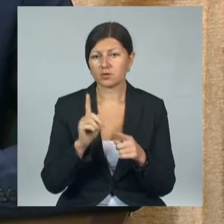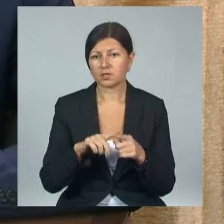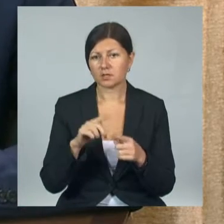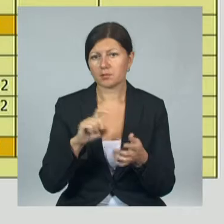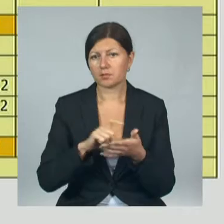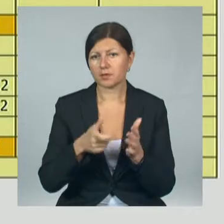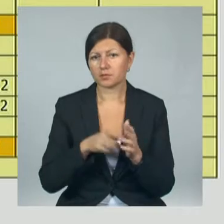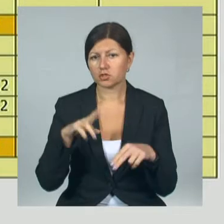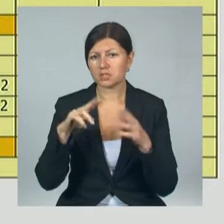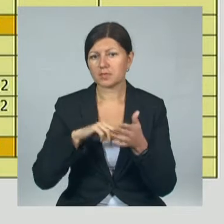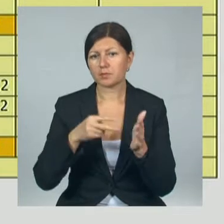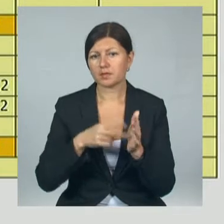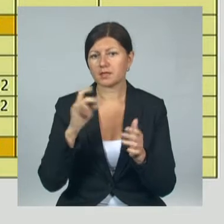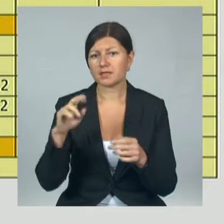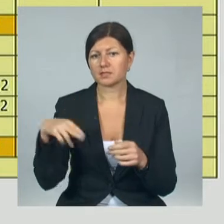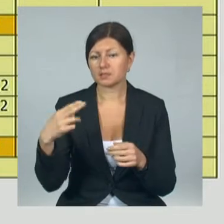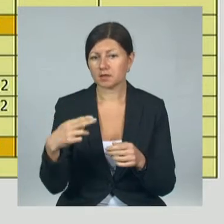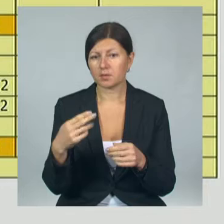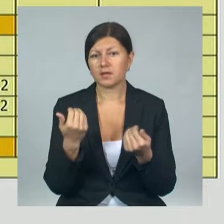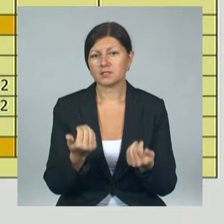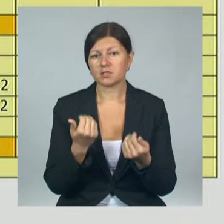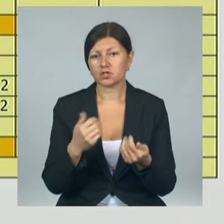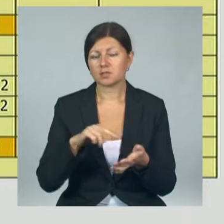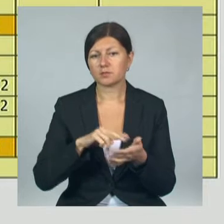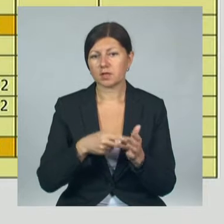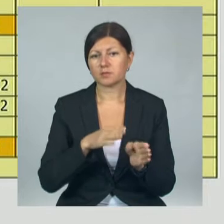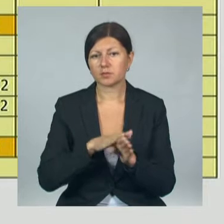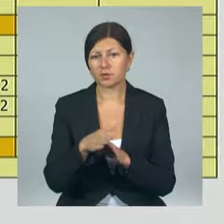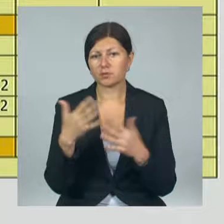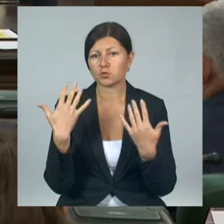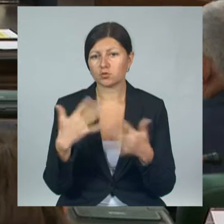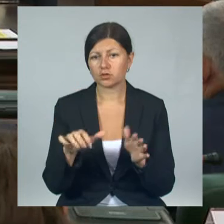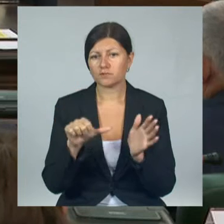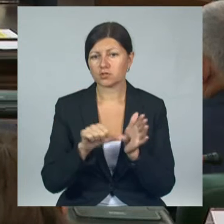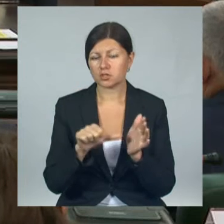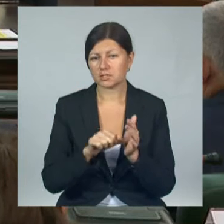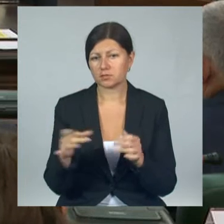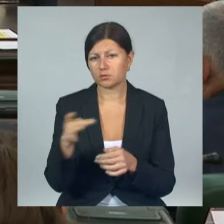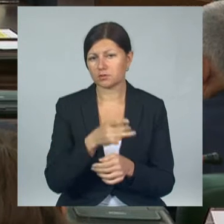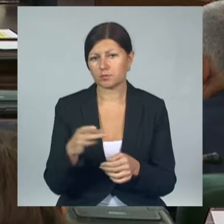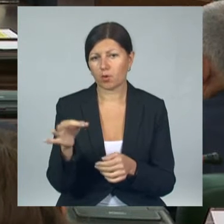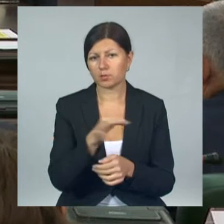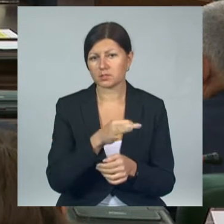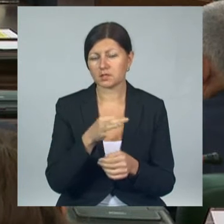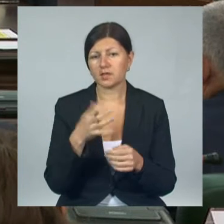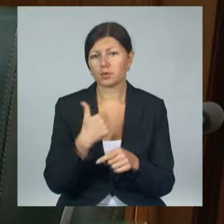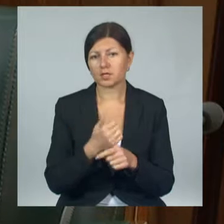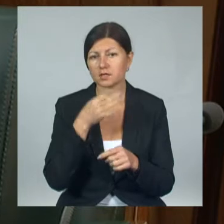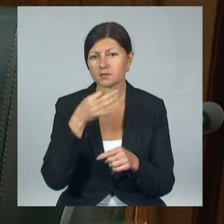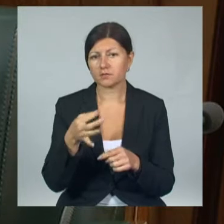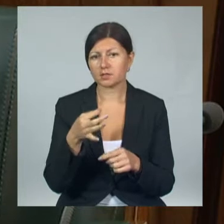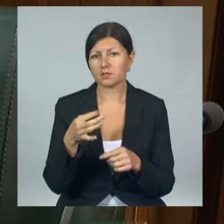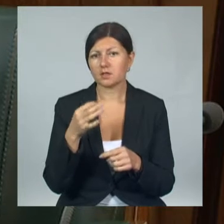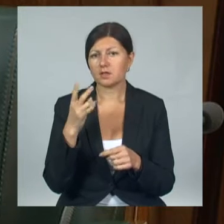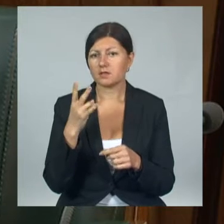помещений запланирован на декабрь. Сейчас с планом справились уже в 6 муниципалитетах области. В свою очередь губернатор отметил не